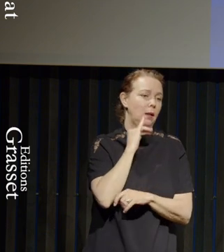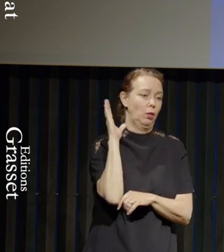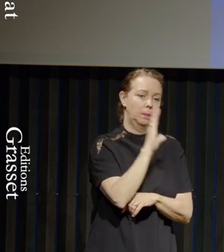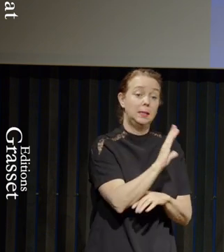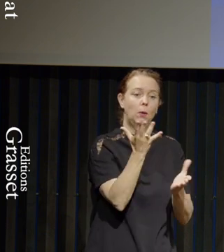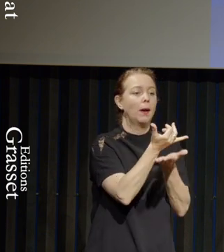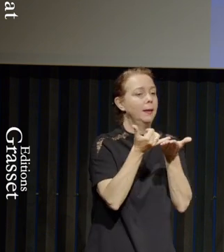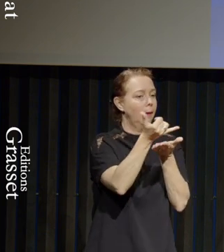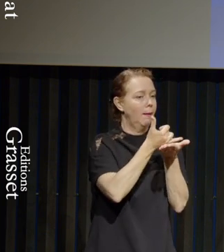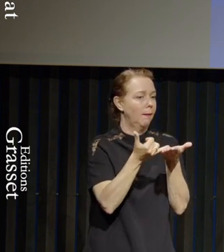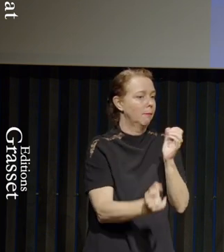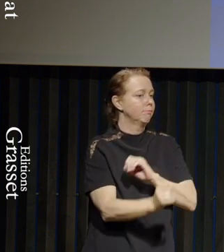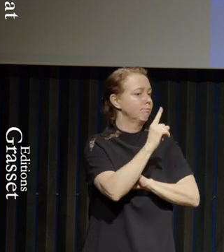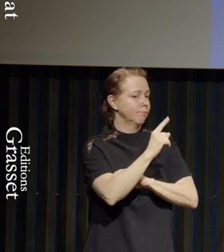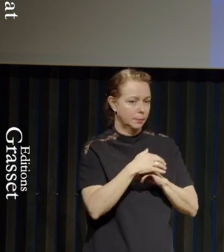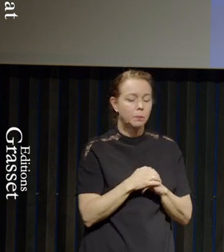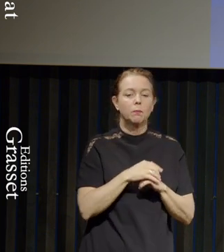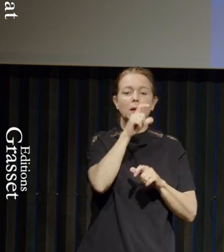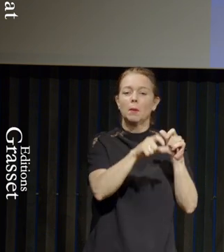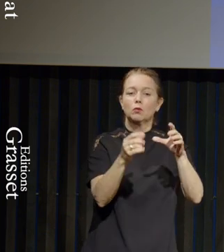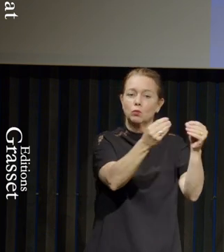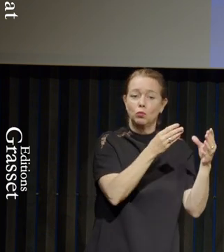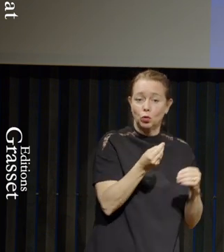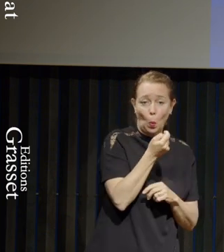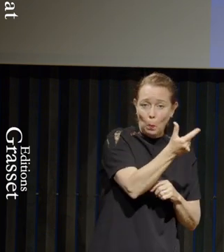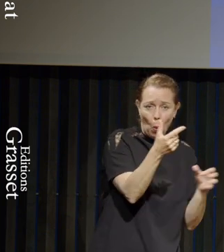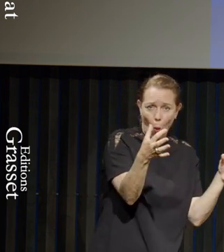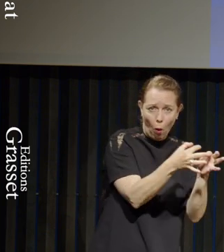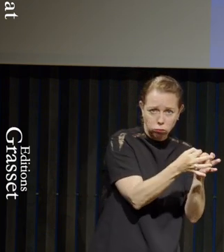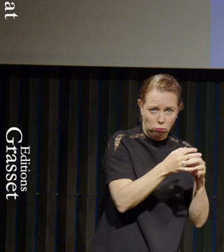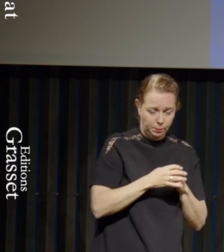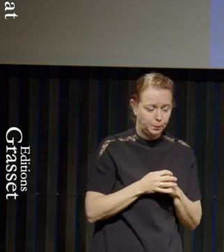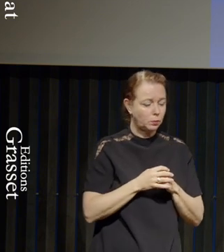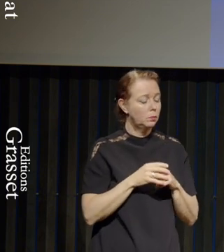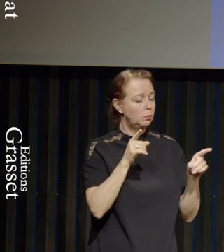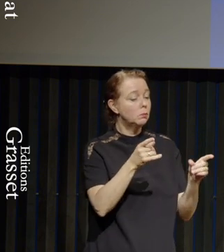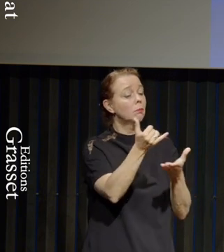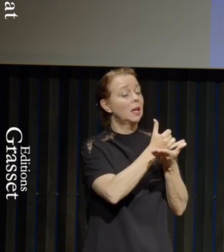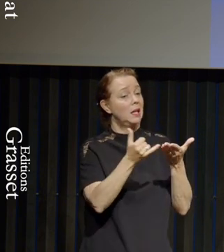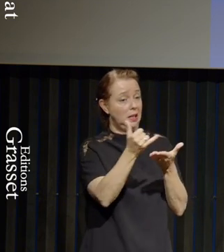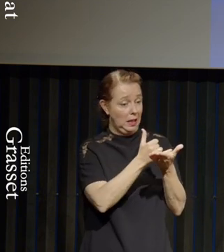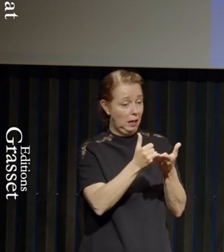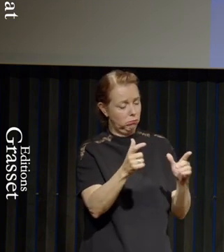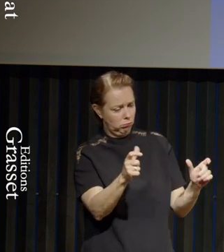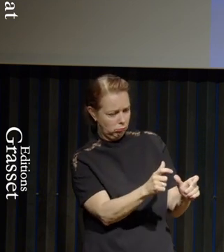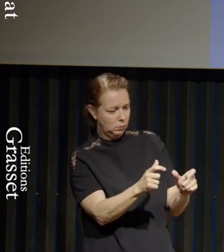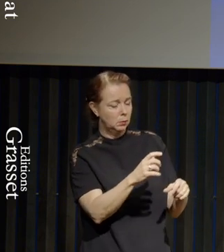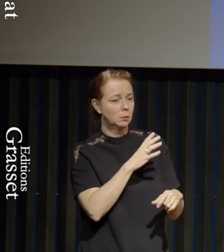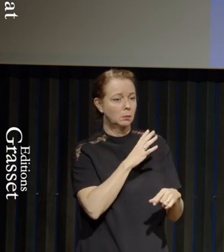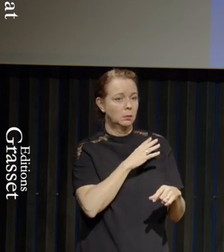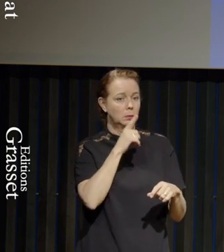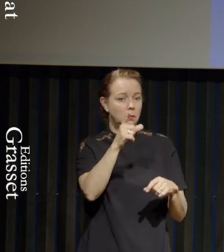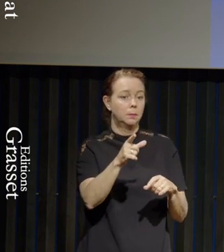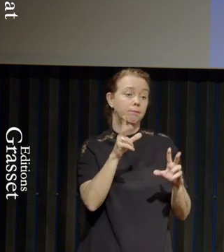une île avec peu d'habitants. Et sur cette île, nous disposons